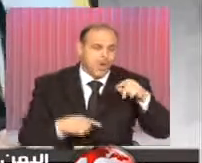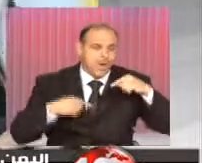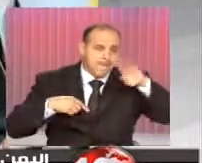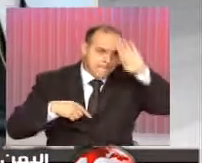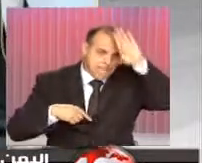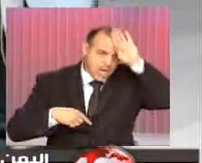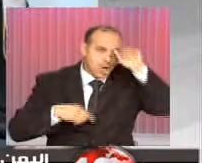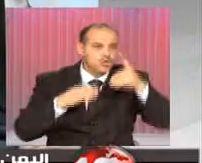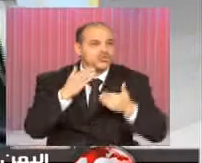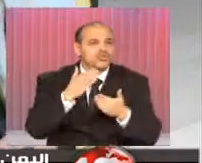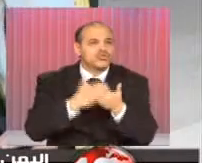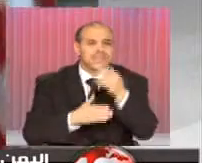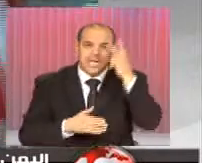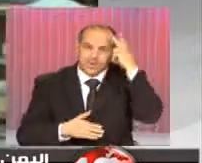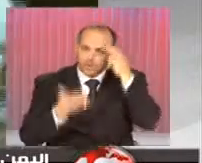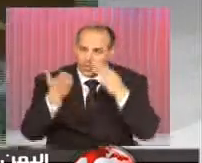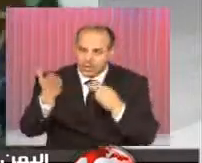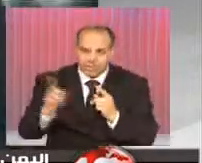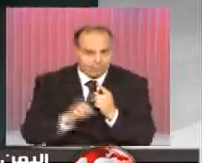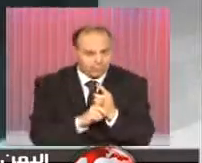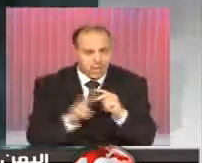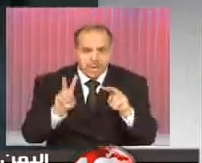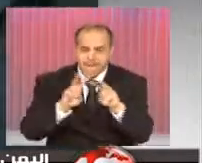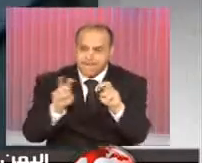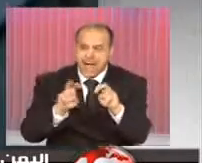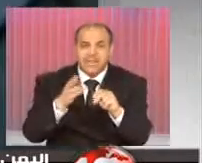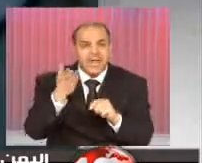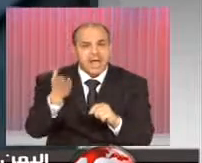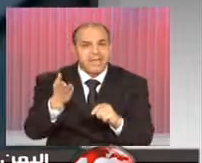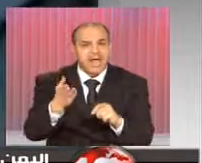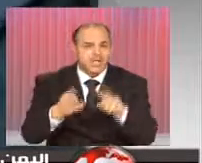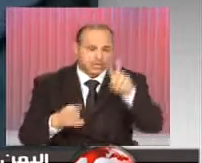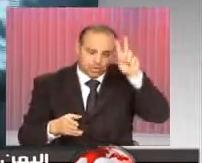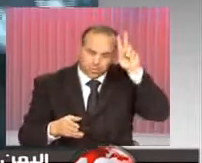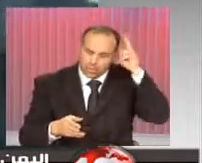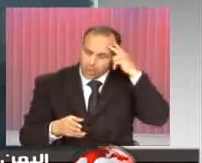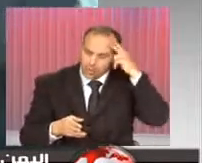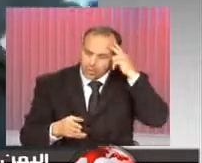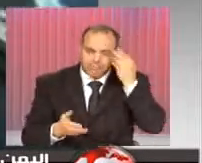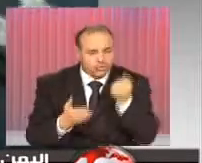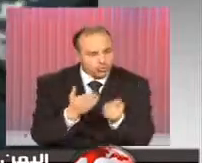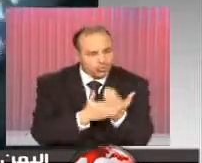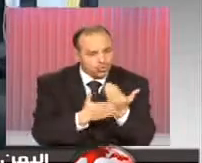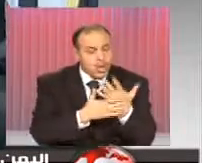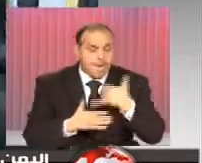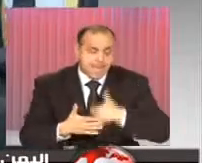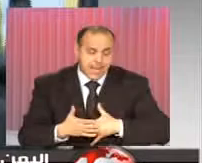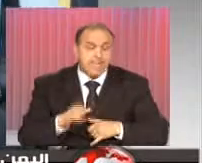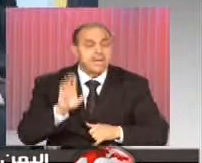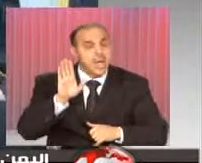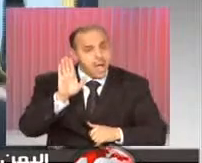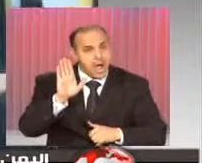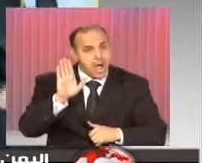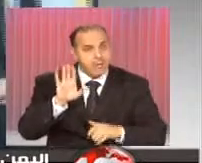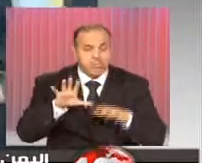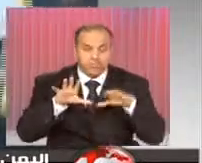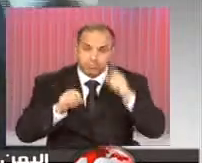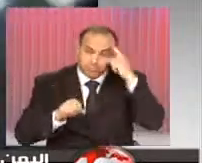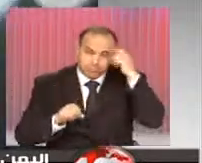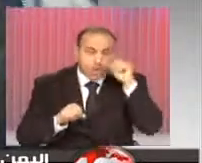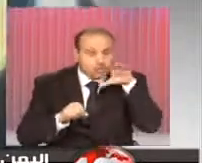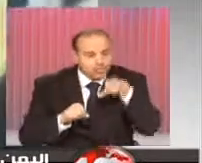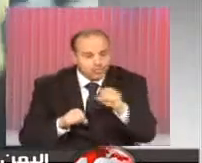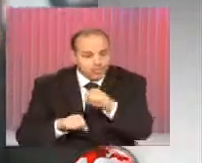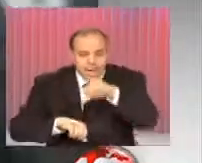السعودية سلمان بن عبد العزيز. مباحثة اعتبرت خلالها السعودية التطورات التي تشهدها اليمن بما فيها سيطرة الحوثيين